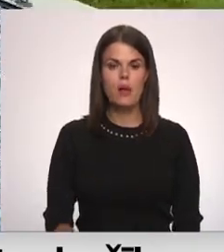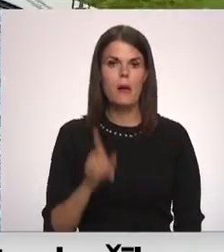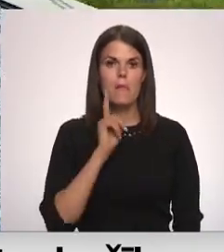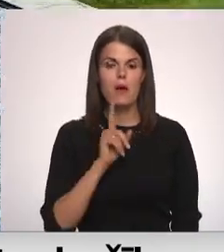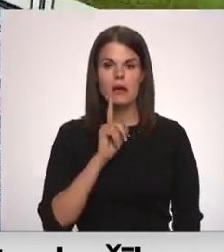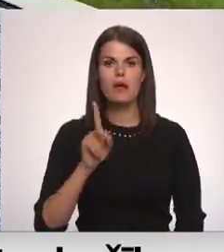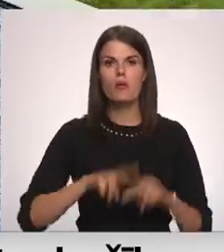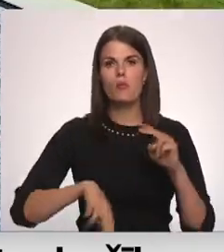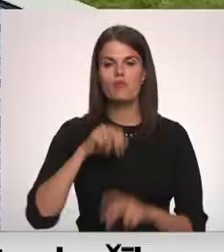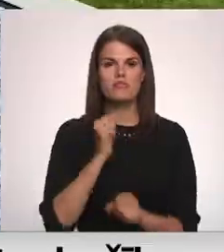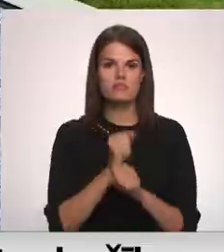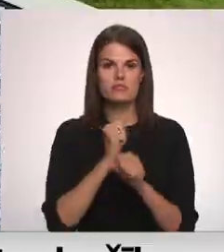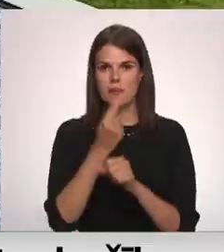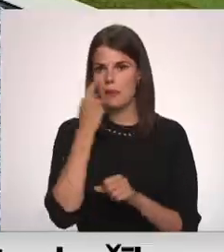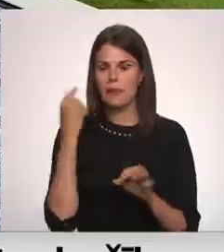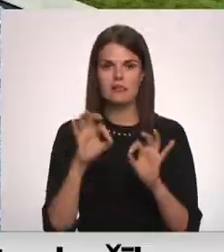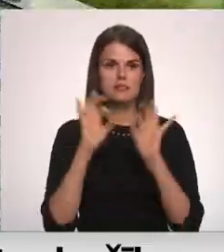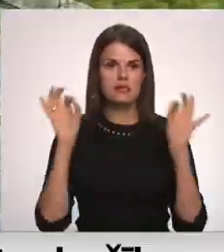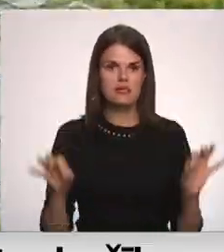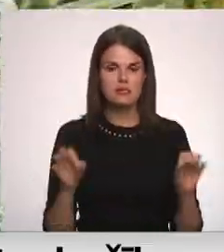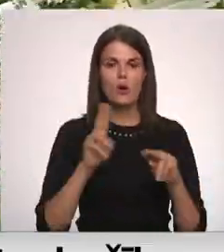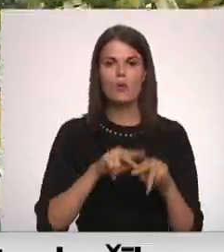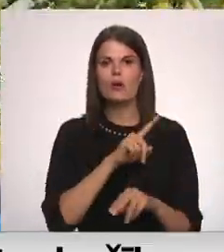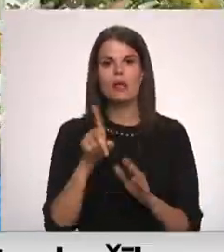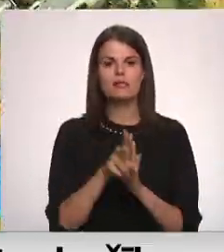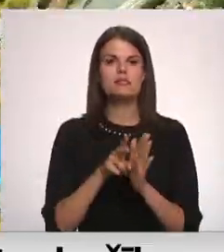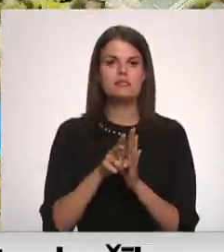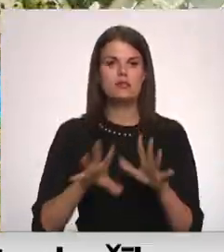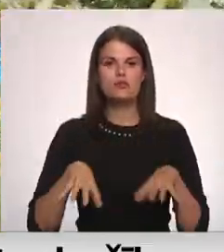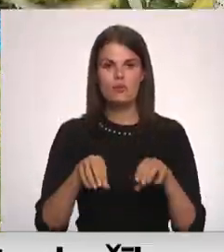Pagaidām gan būvniecības darba tikai nesen sākušies, un līdz dzelzceļa